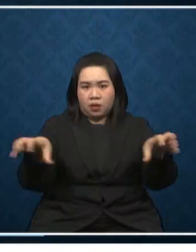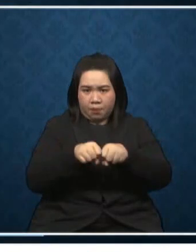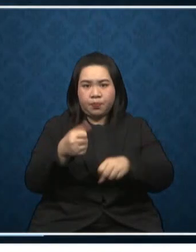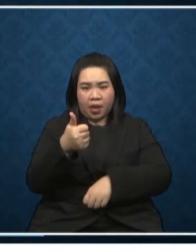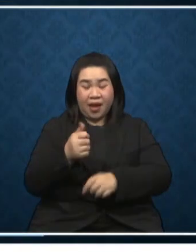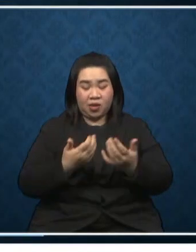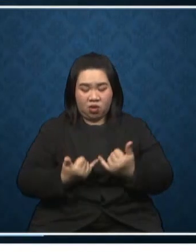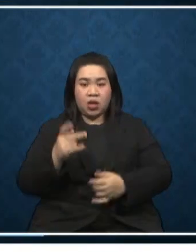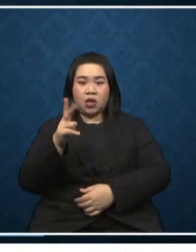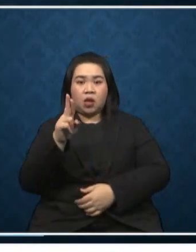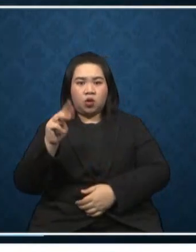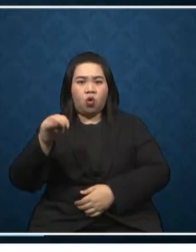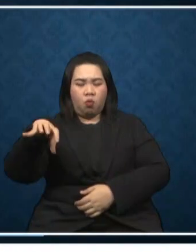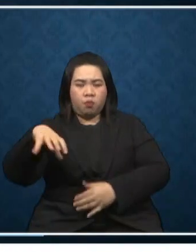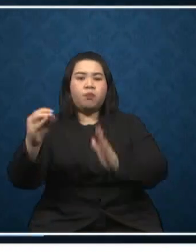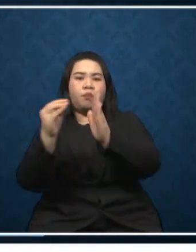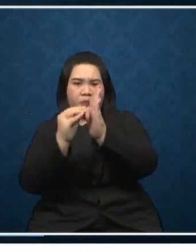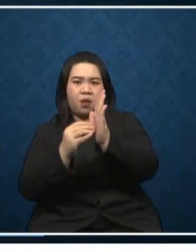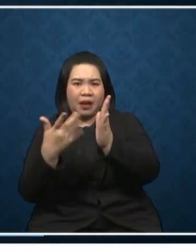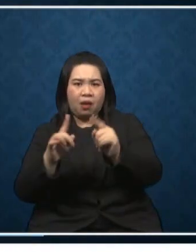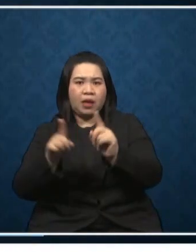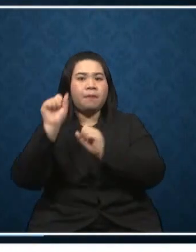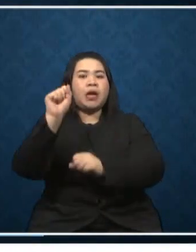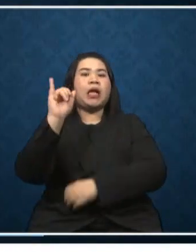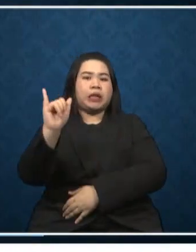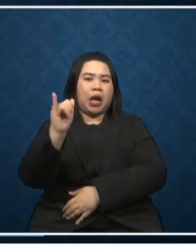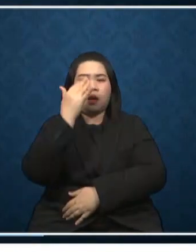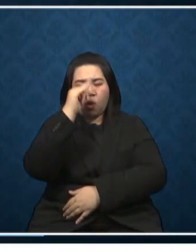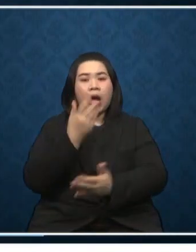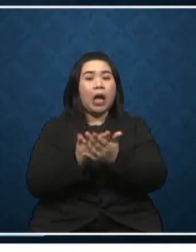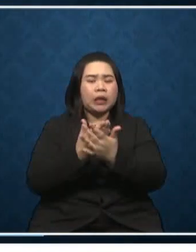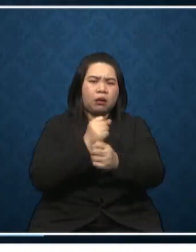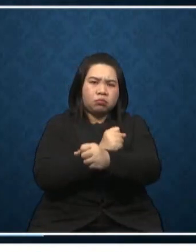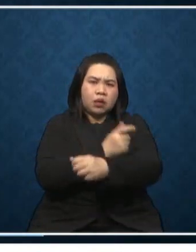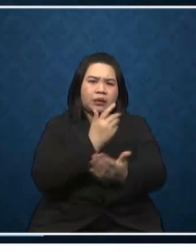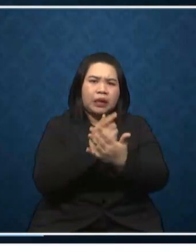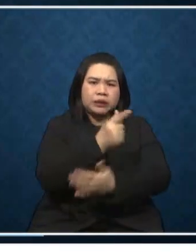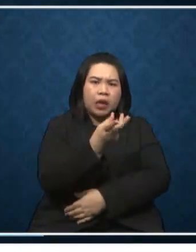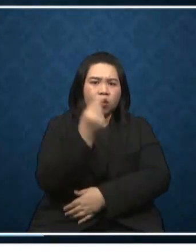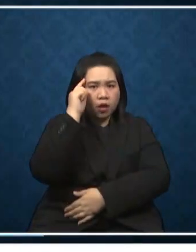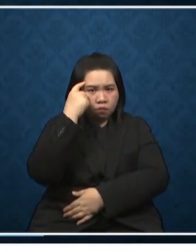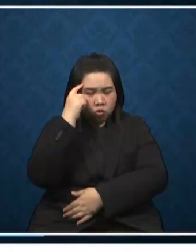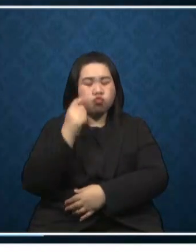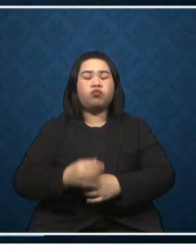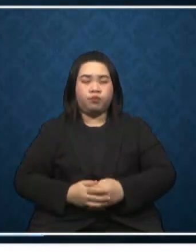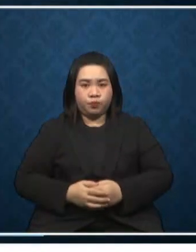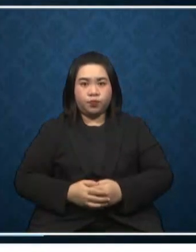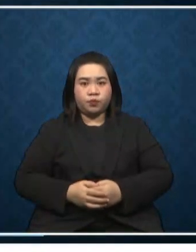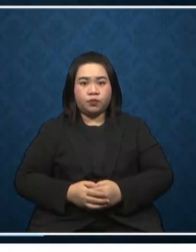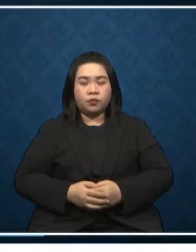ไดกำหนในแผนแล้วแต่ยังไม่ประกาศอมาชัเจนไมสามารถกำหนดราคาตอบทาทอแทนใ skeletสร